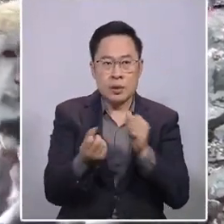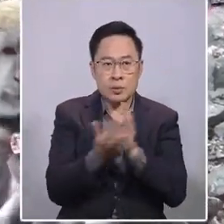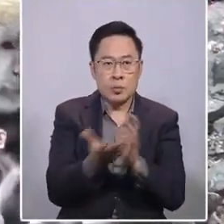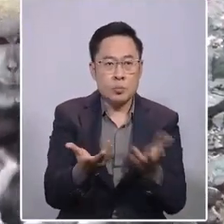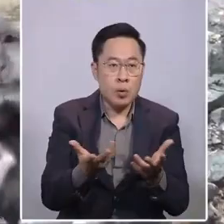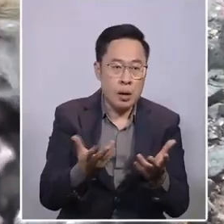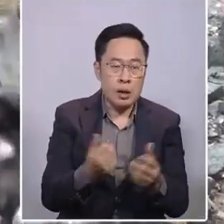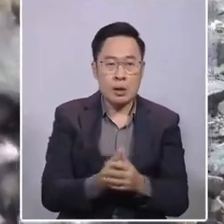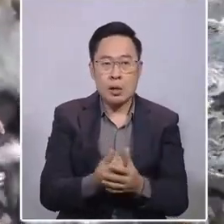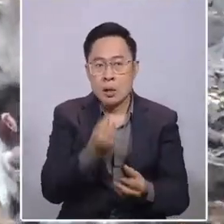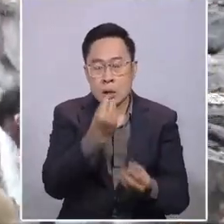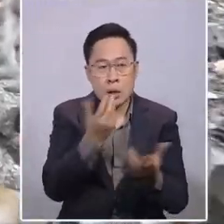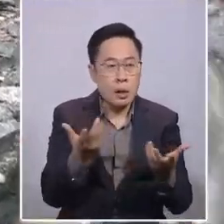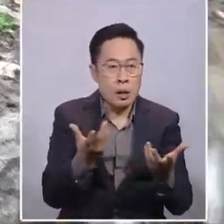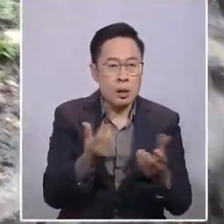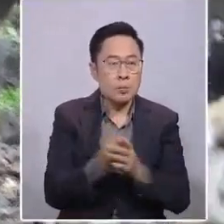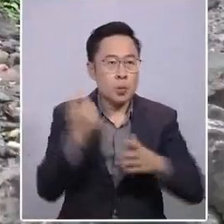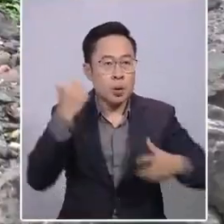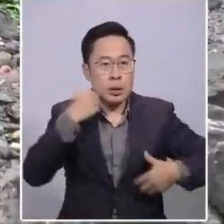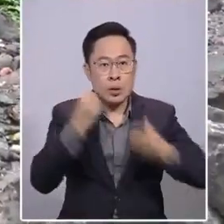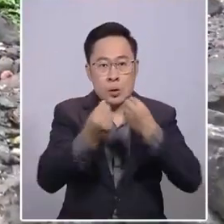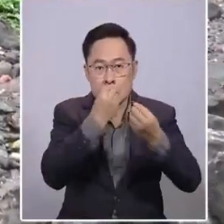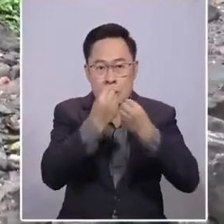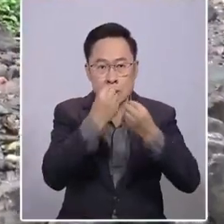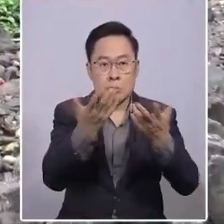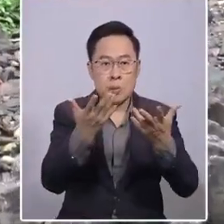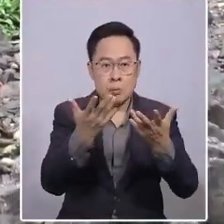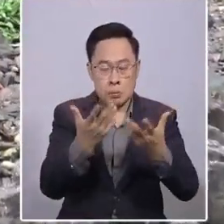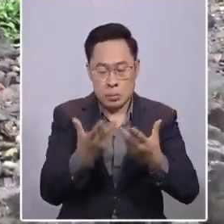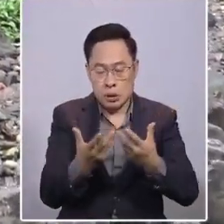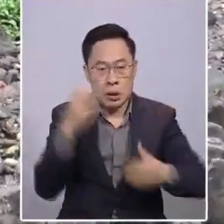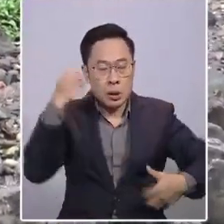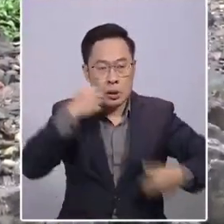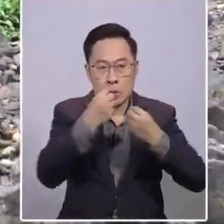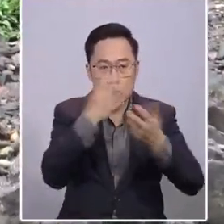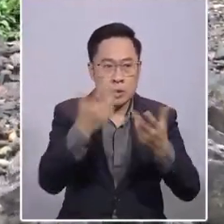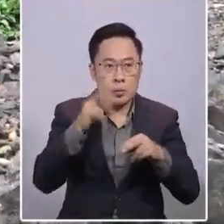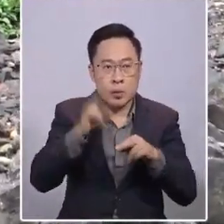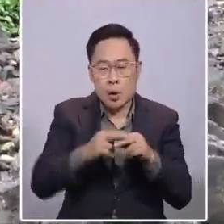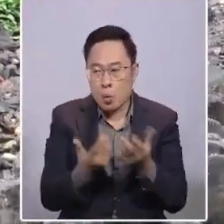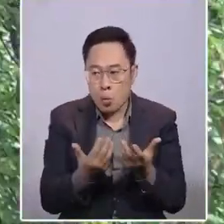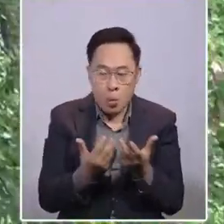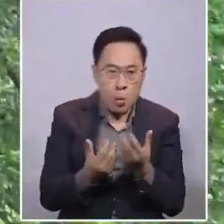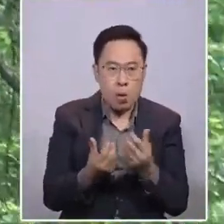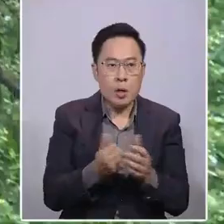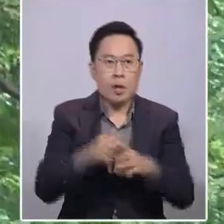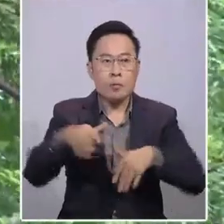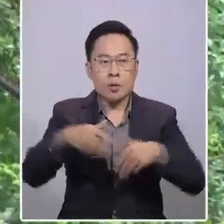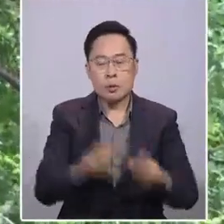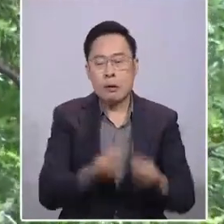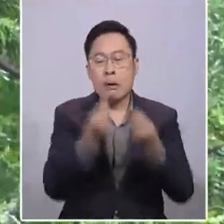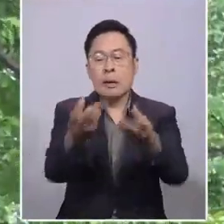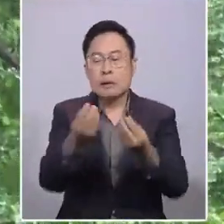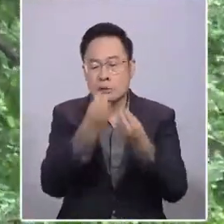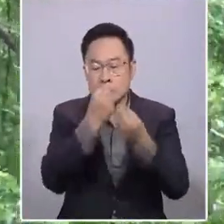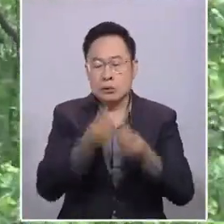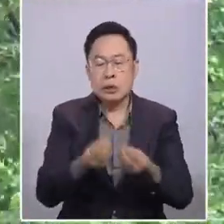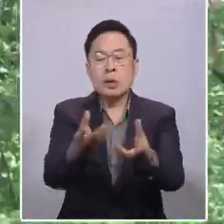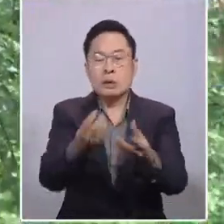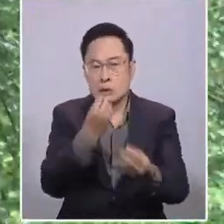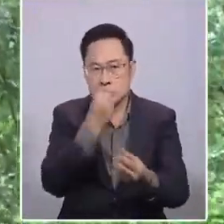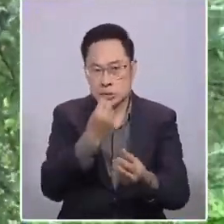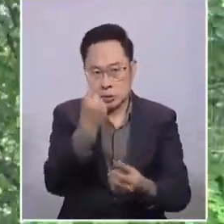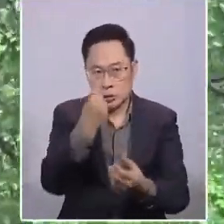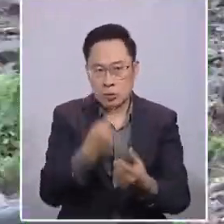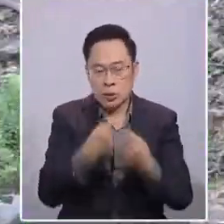เนี่ยตอนนี้เนี่ยนะฮะเริ่มขาดแคลนอาหารแล้วนะครับบางส่วนต้องมานั่งรวมฝูงกันรออาหารจากนักท่องเที่ยวนะครับ